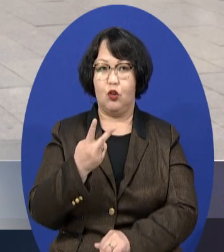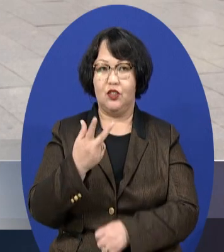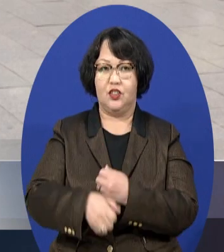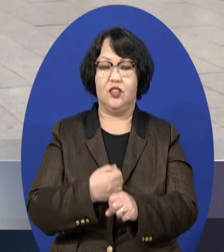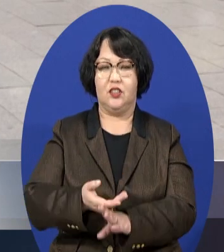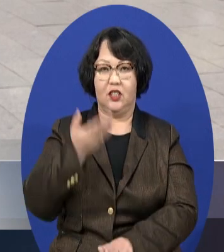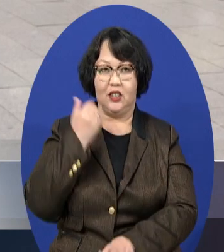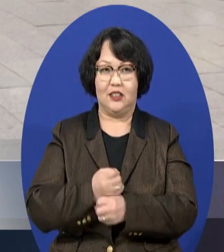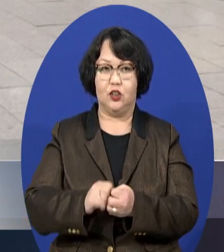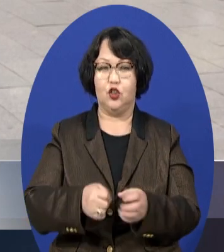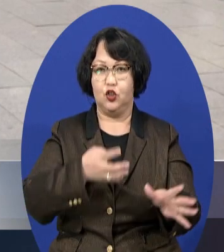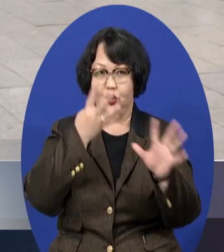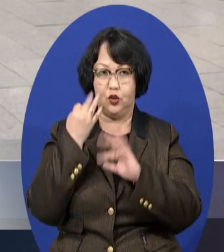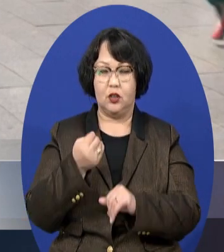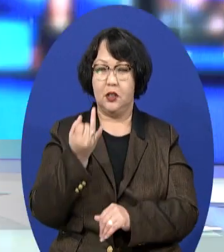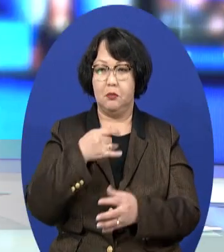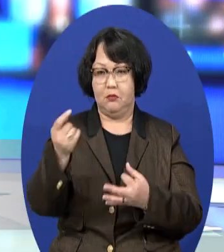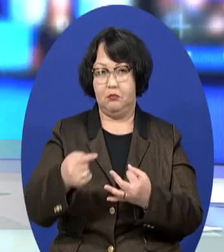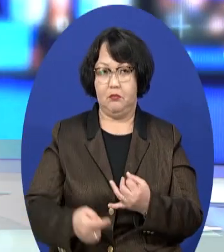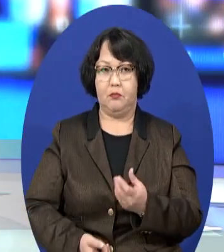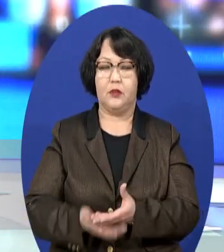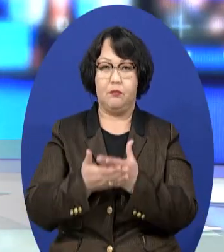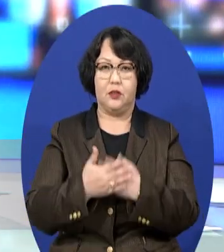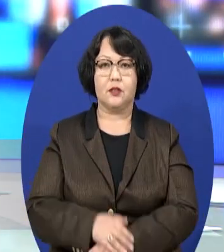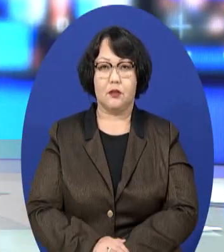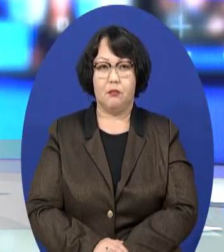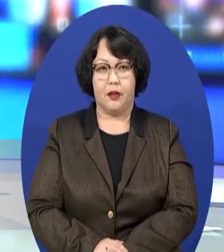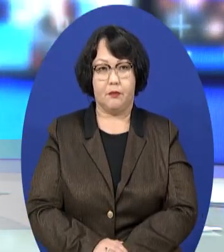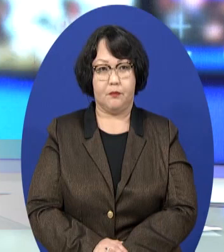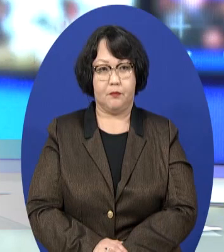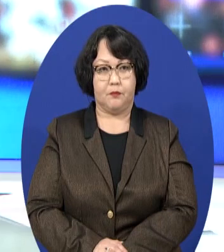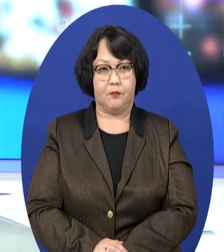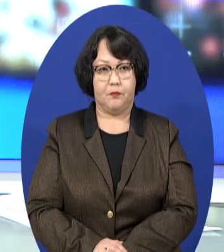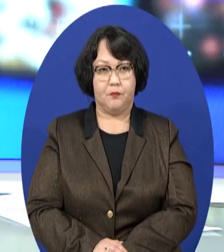жилд ажлын 9 өдөр гэсэн зүйл заалтууд дэмжигдээд байна.